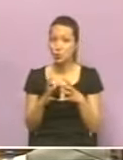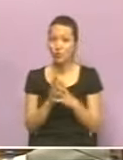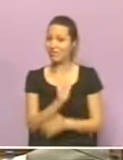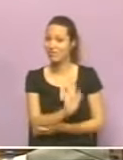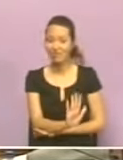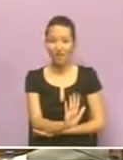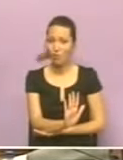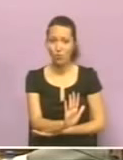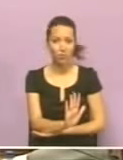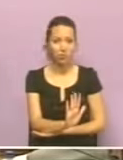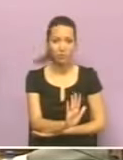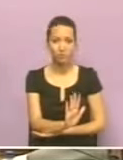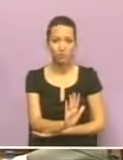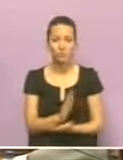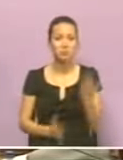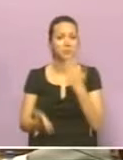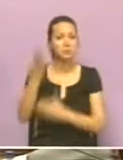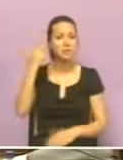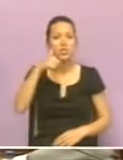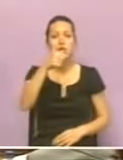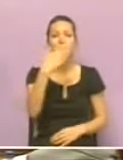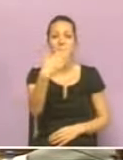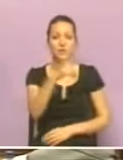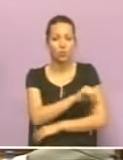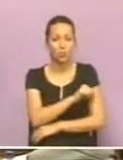pre 150 godina